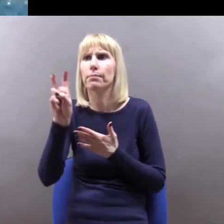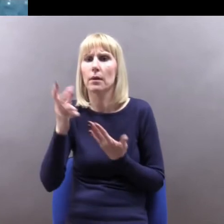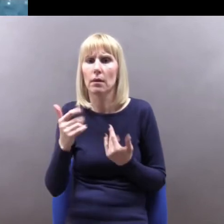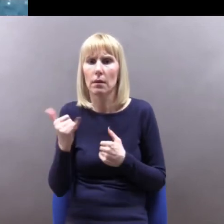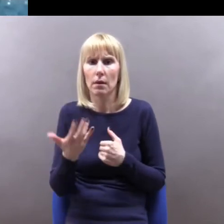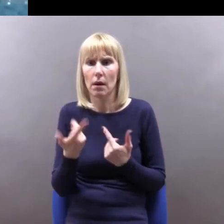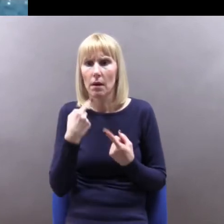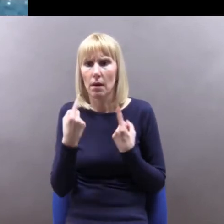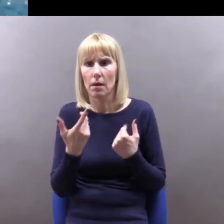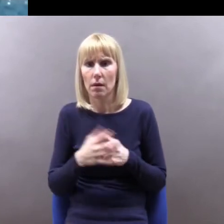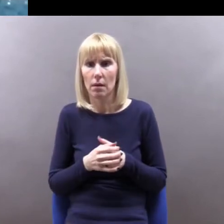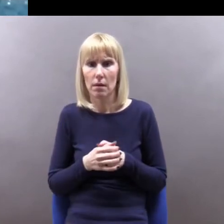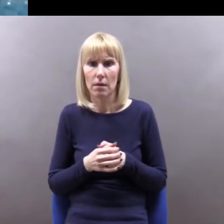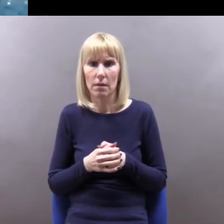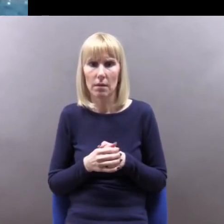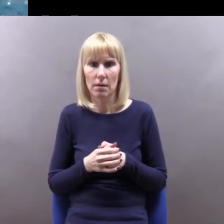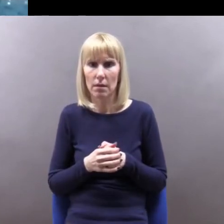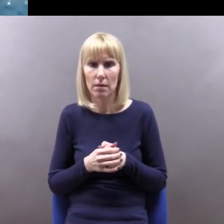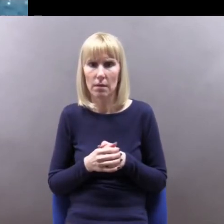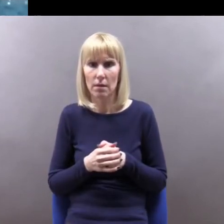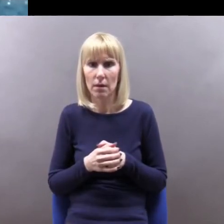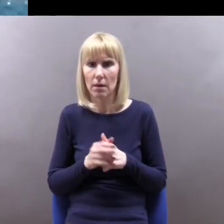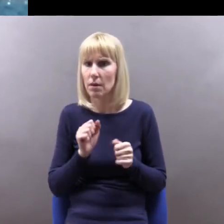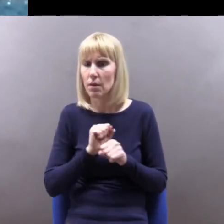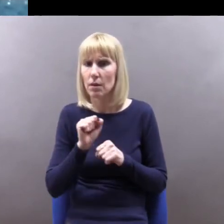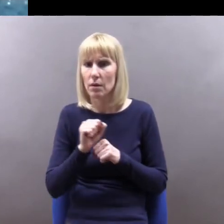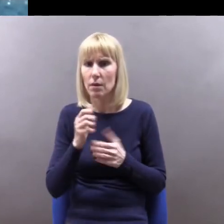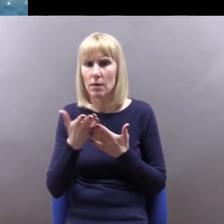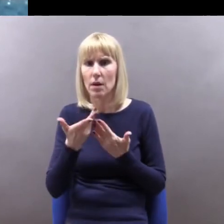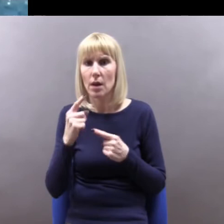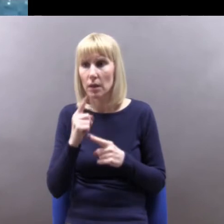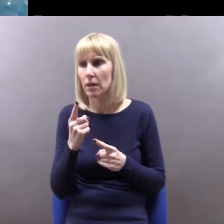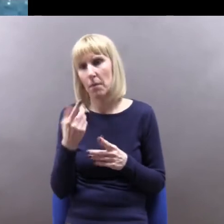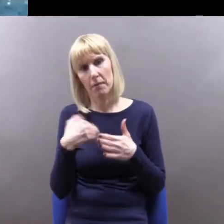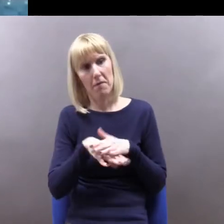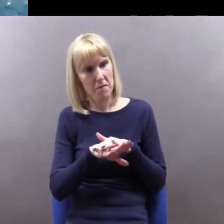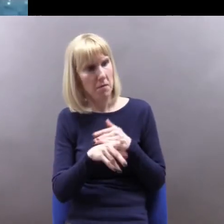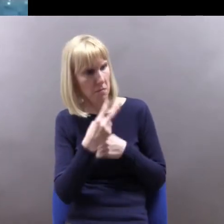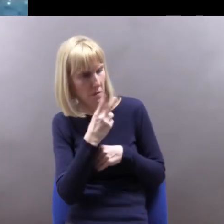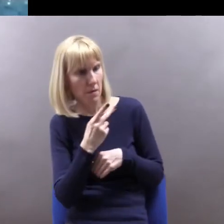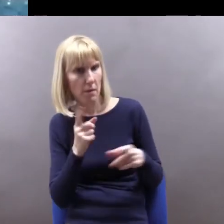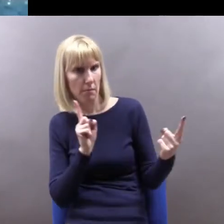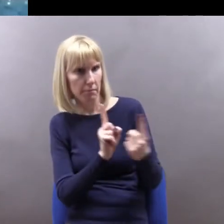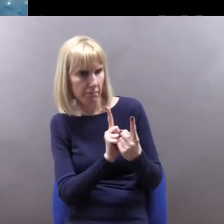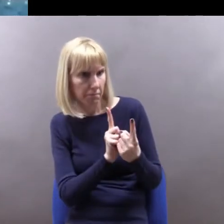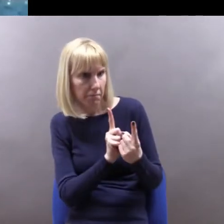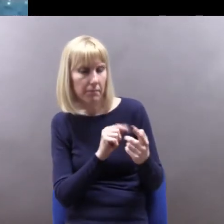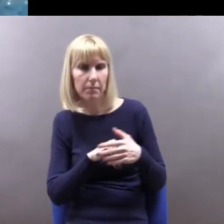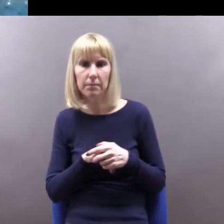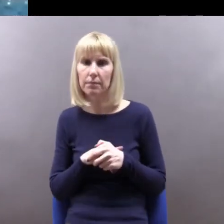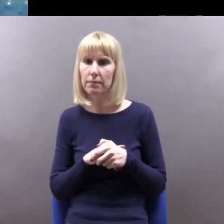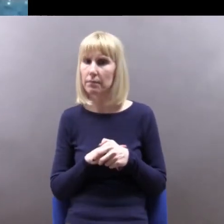do mnie wychodzi i mówi, dobrze, wszystko jest dostosowane, ja zaraz do pani wyjdę. I ta pani do mnie